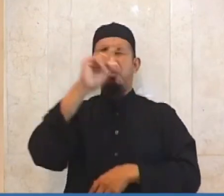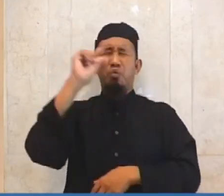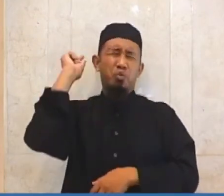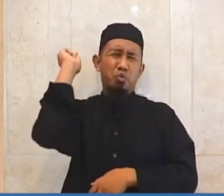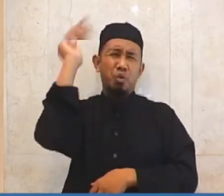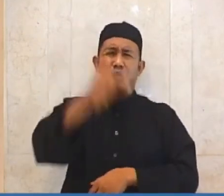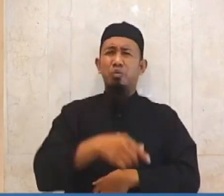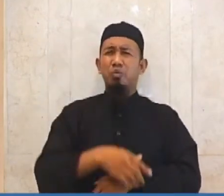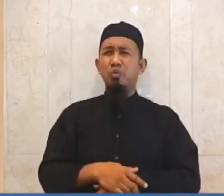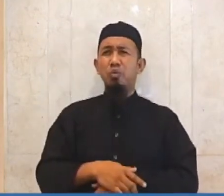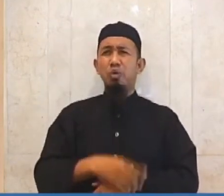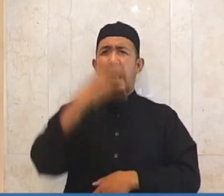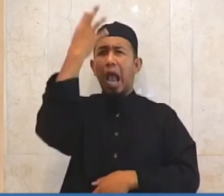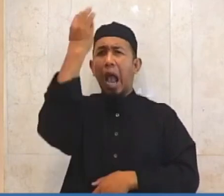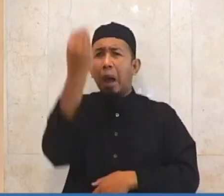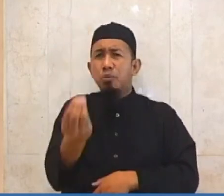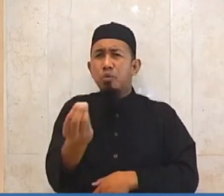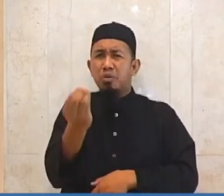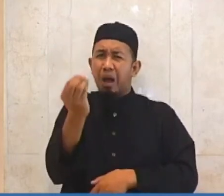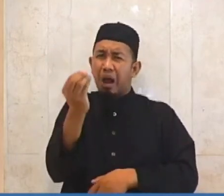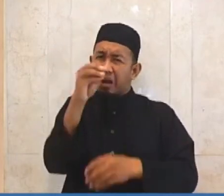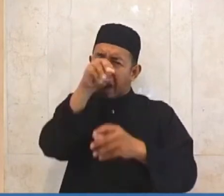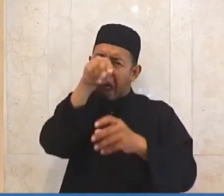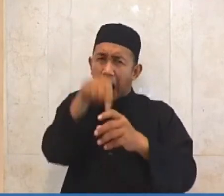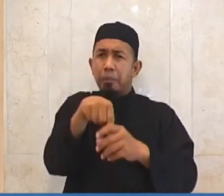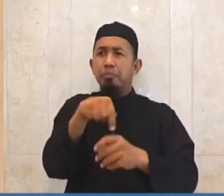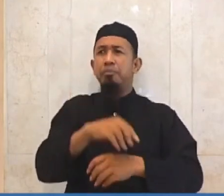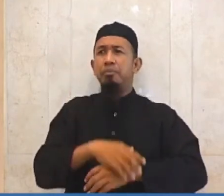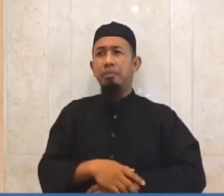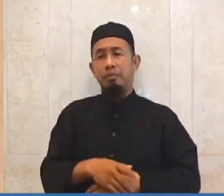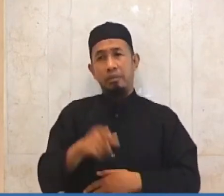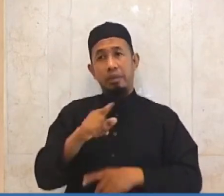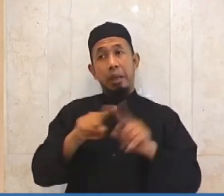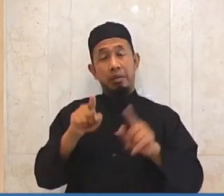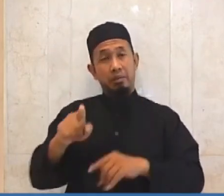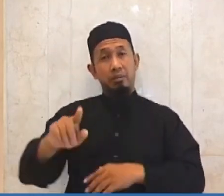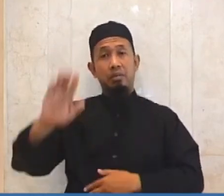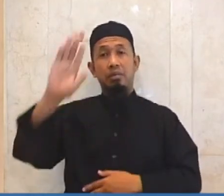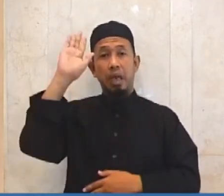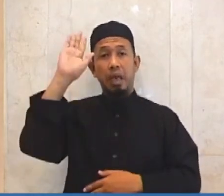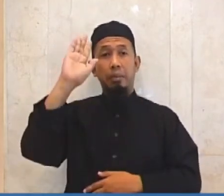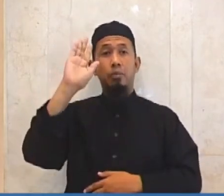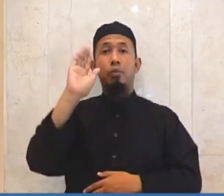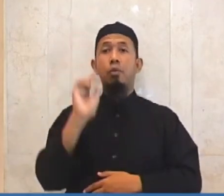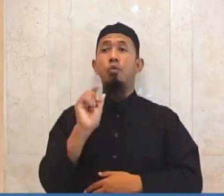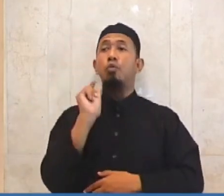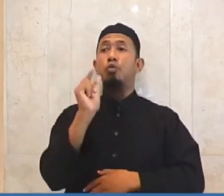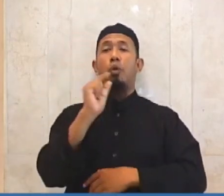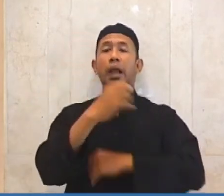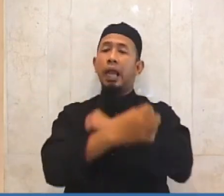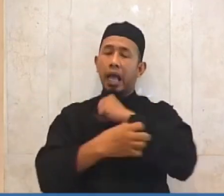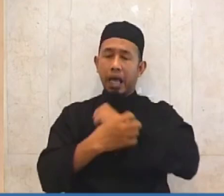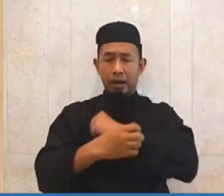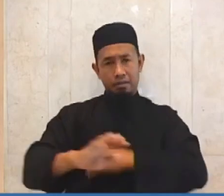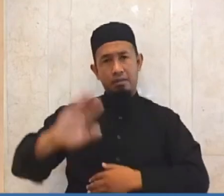keperbatasan tapi kita siap kita rela demi negara bangsa demi keutuhan Negara